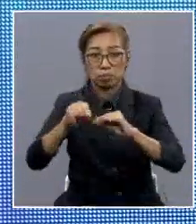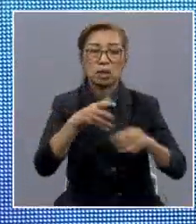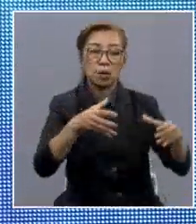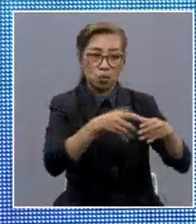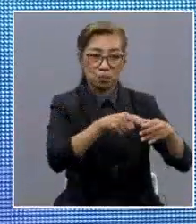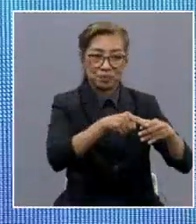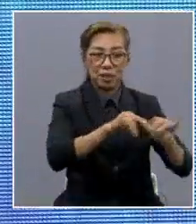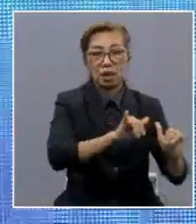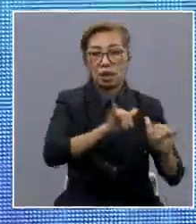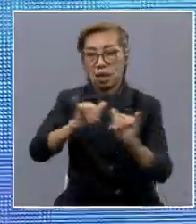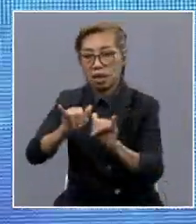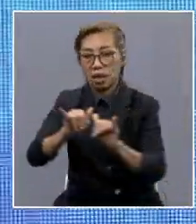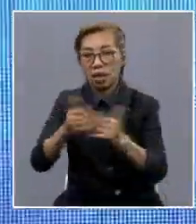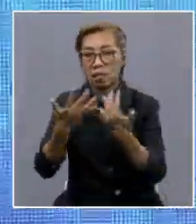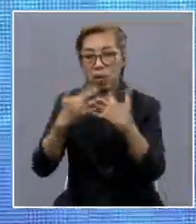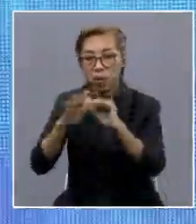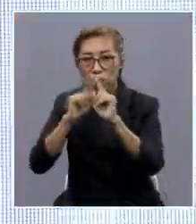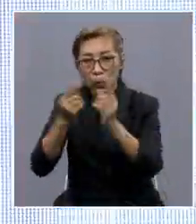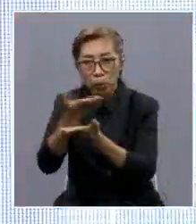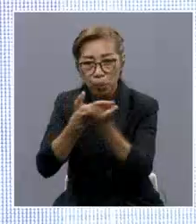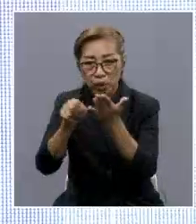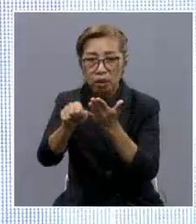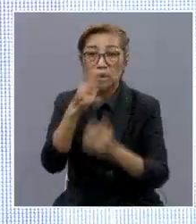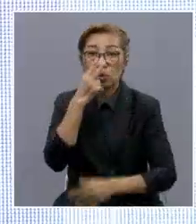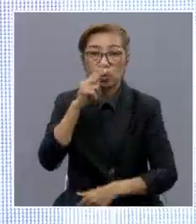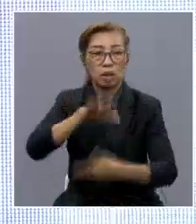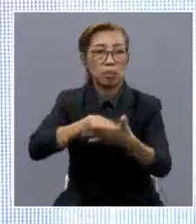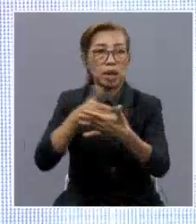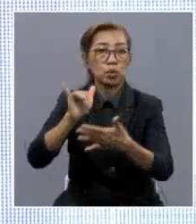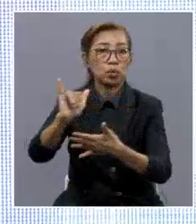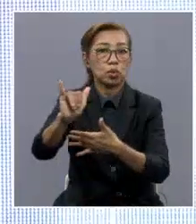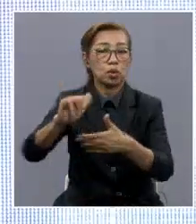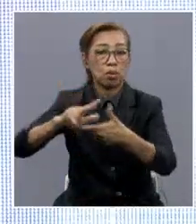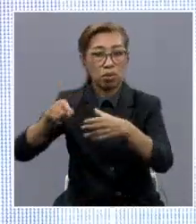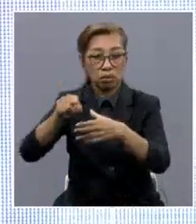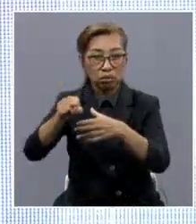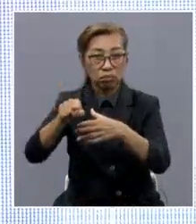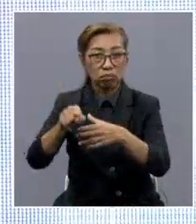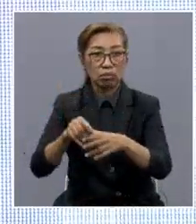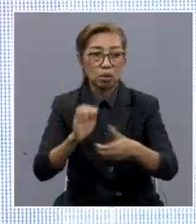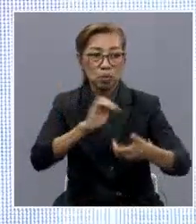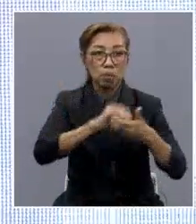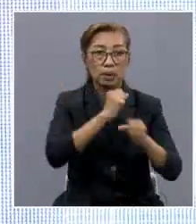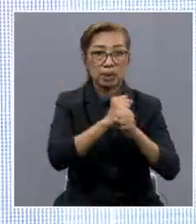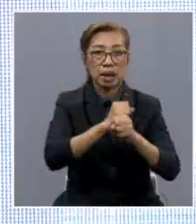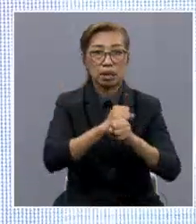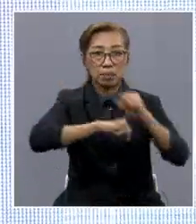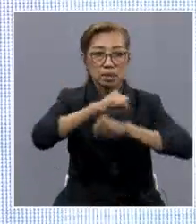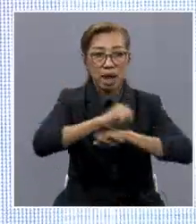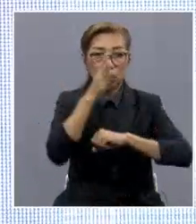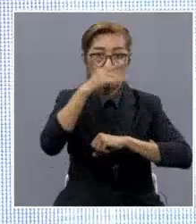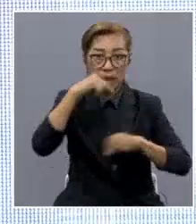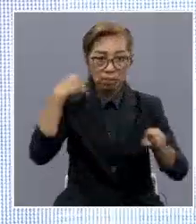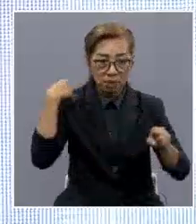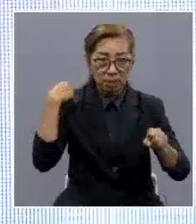ที่เรื่องของดีลว่าจะมีทีมยุทธศาสตร์ของพลังประชารัฐมาร่วมงานกับสร้างอนาคตไทยแล้วจะเข้าไปดู